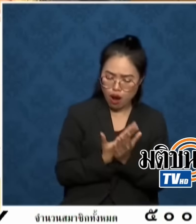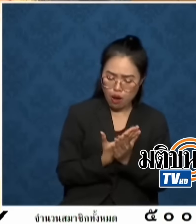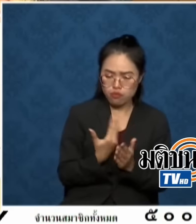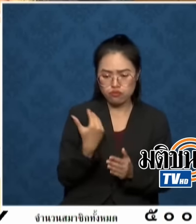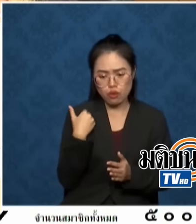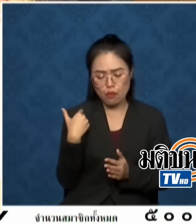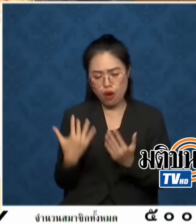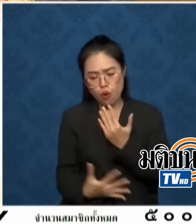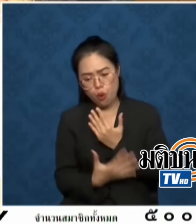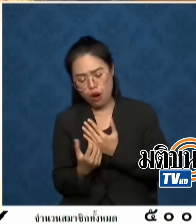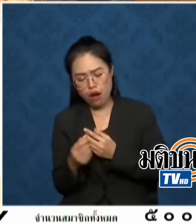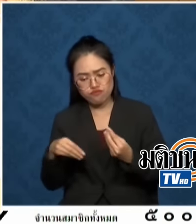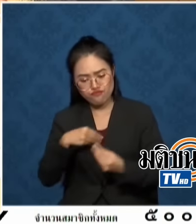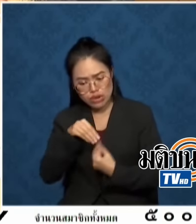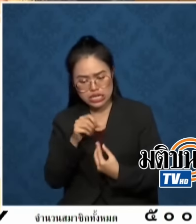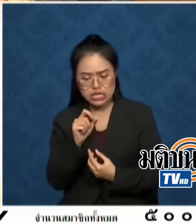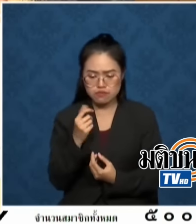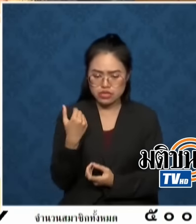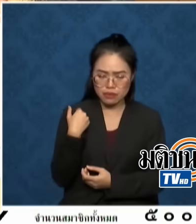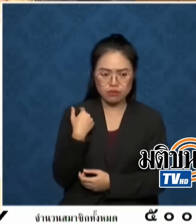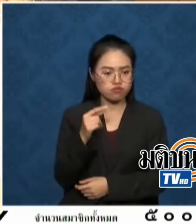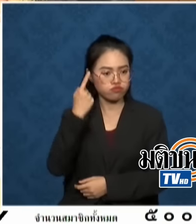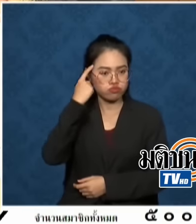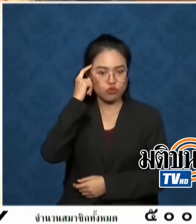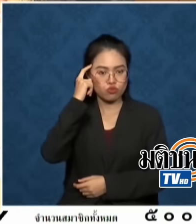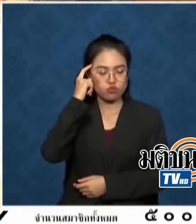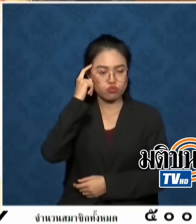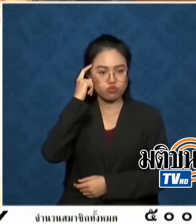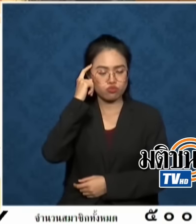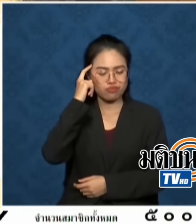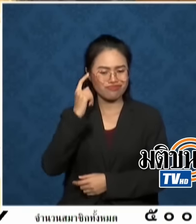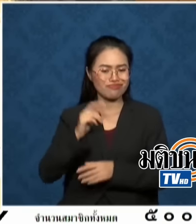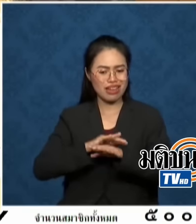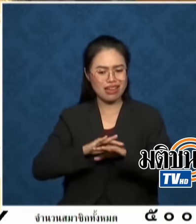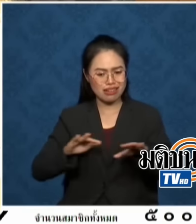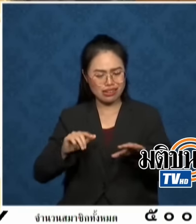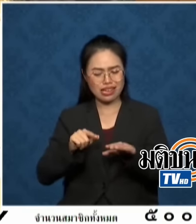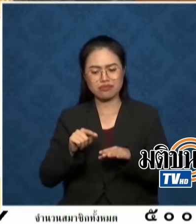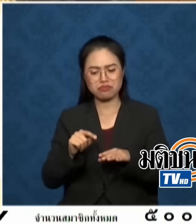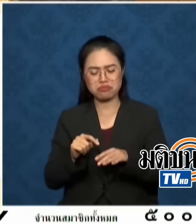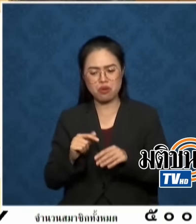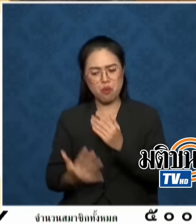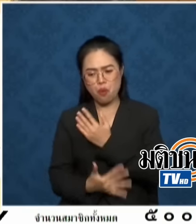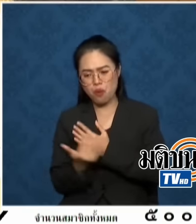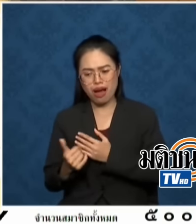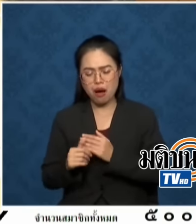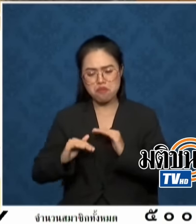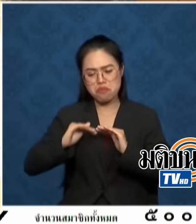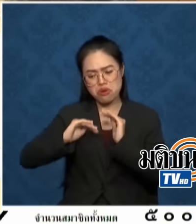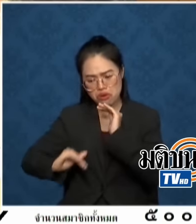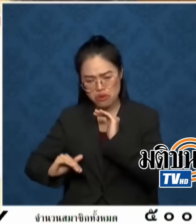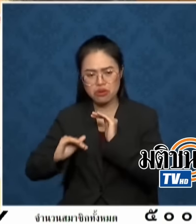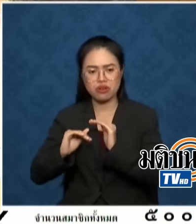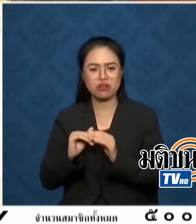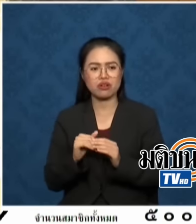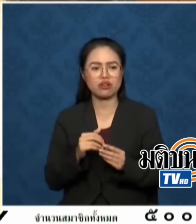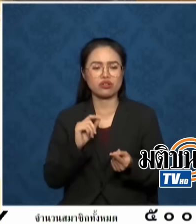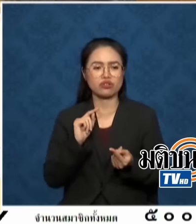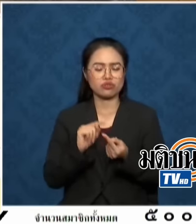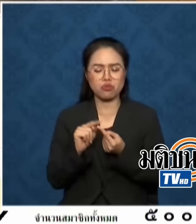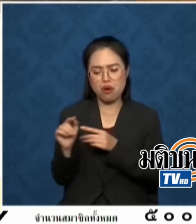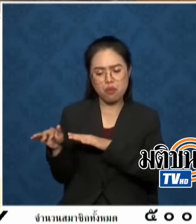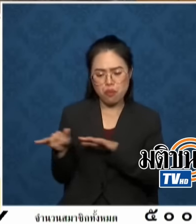การโอกาสเข้าถึงทางเศรษฐกิจไหมเด็กไม่ได้โตกับพวกเขาเลยไม่ว่าจะเป็นความพร้อมทางด้